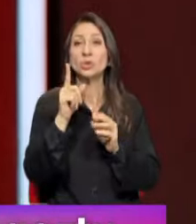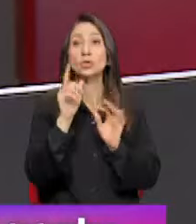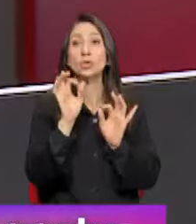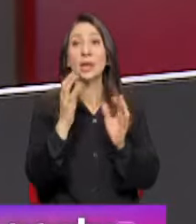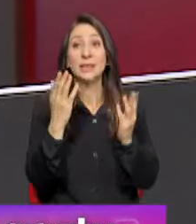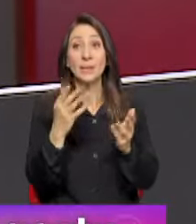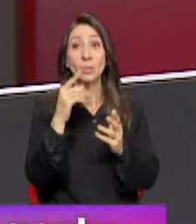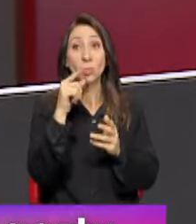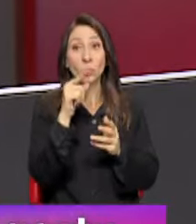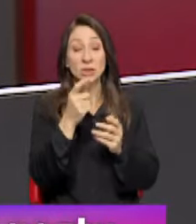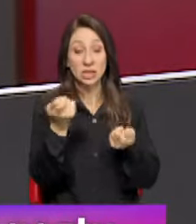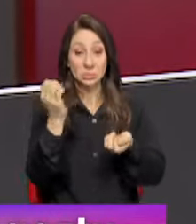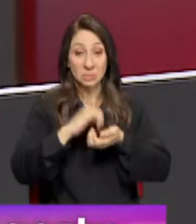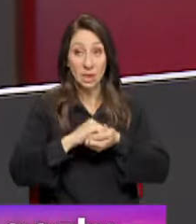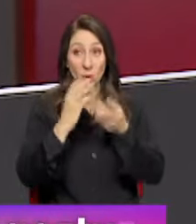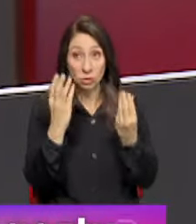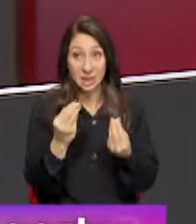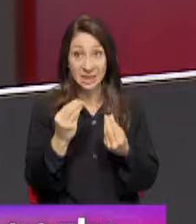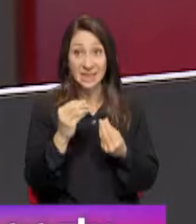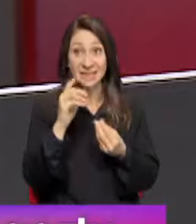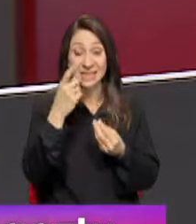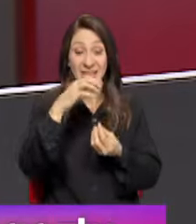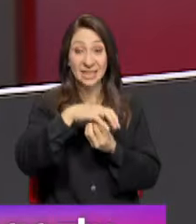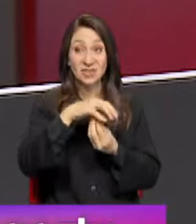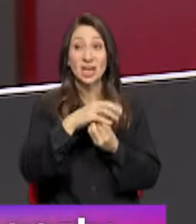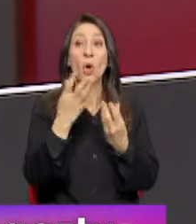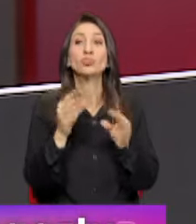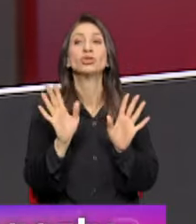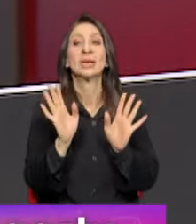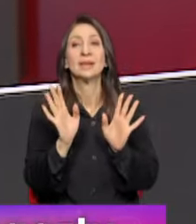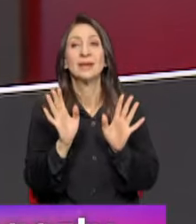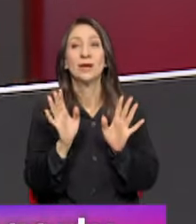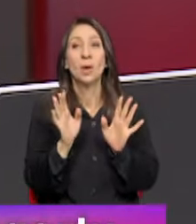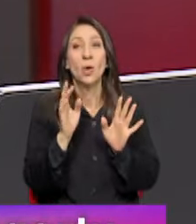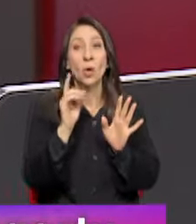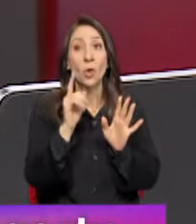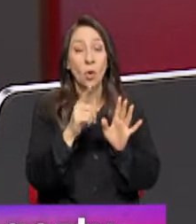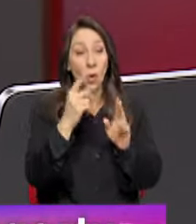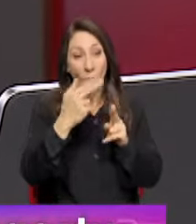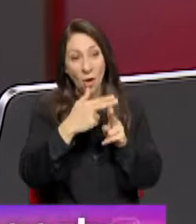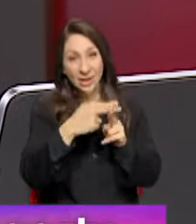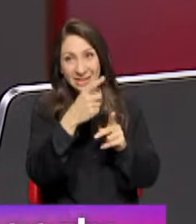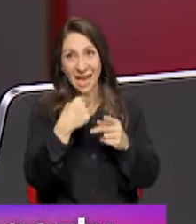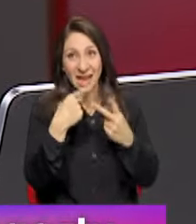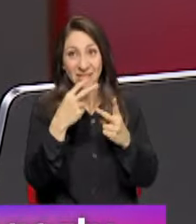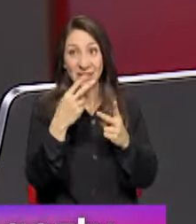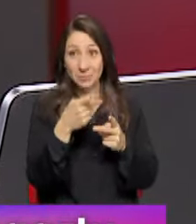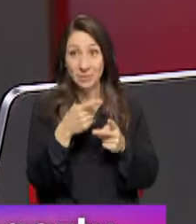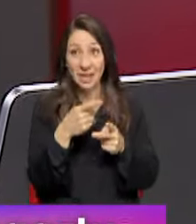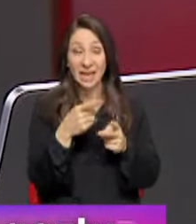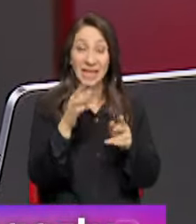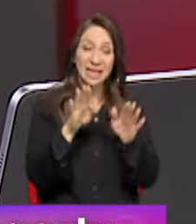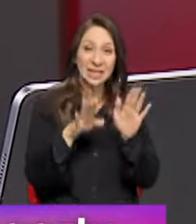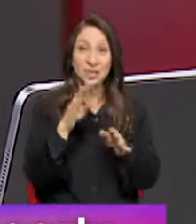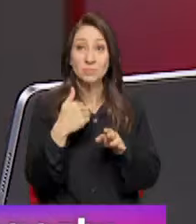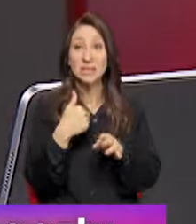Şöyle tabii ki bu işbirliği olsaydı sadece Nevşehir'le kalmayacaktık. O simülasyonumuzda ben açıkladığımda